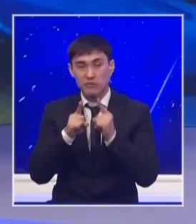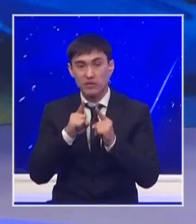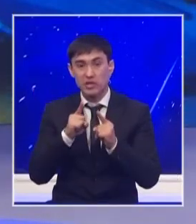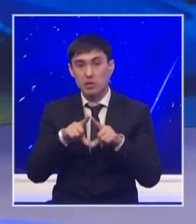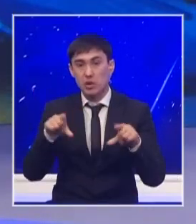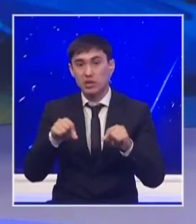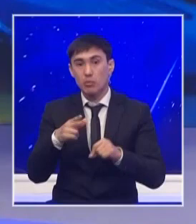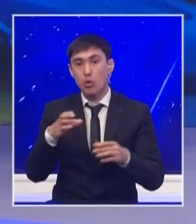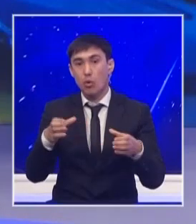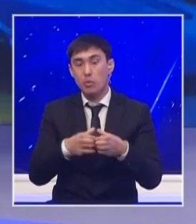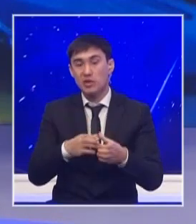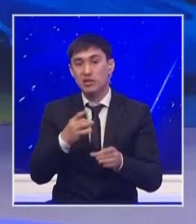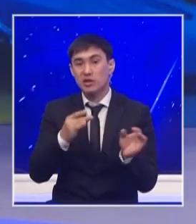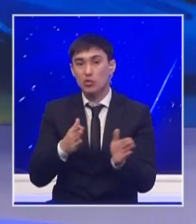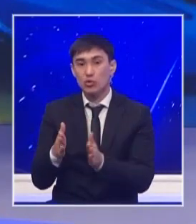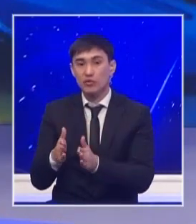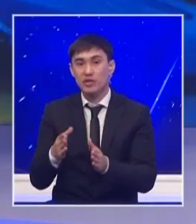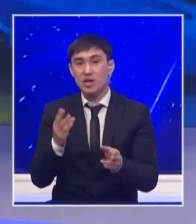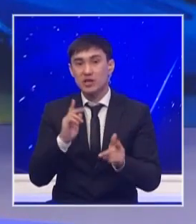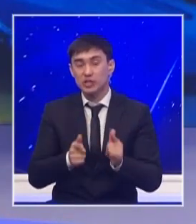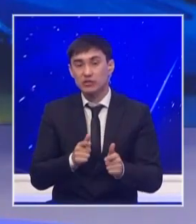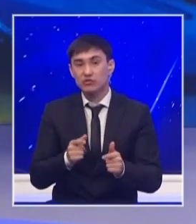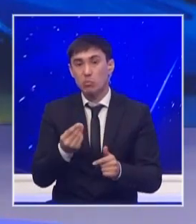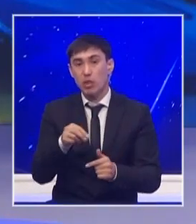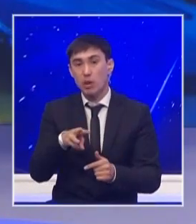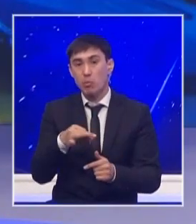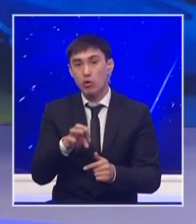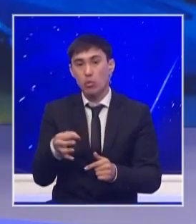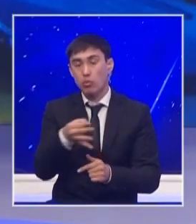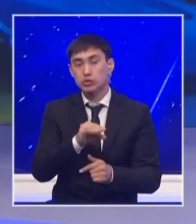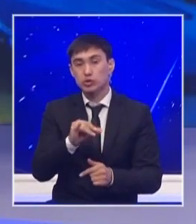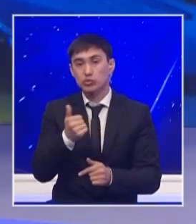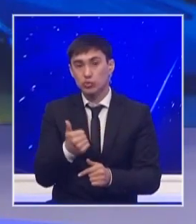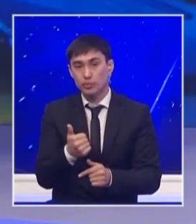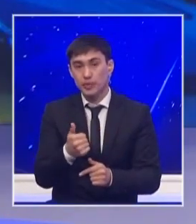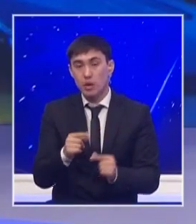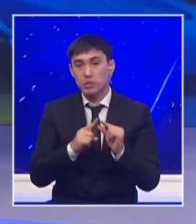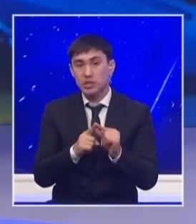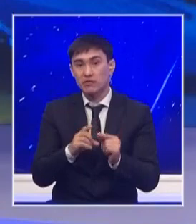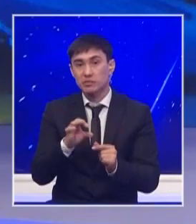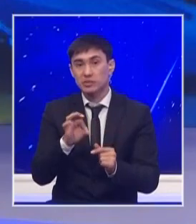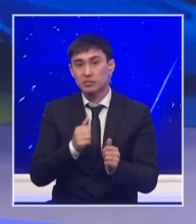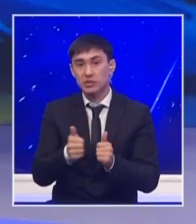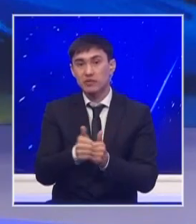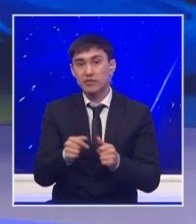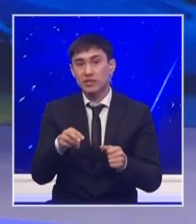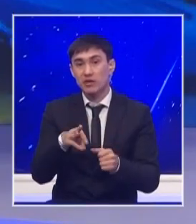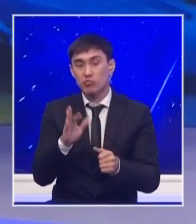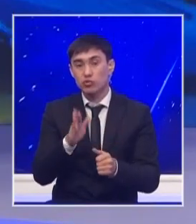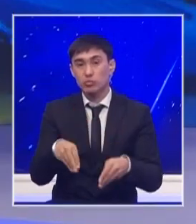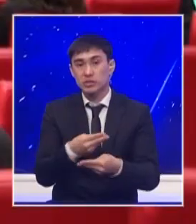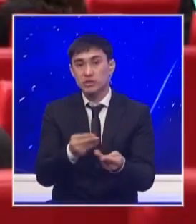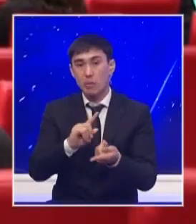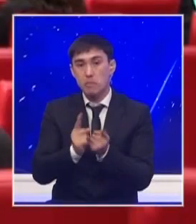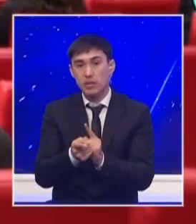представители департамента комитета по регулированию естественных монополий по области Жетысу по словам спикеров тариф будет предоставляться